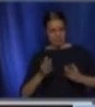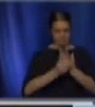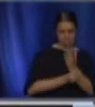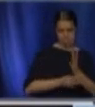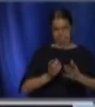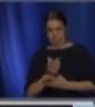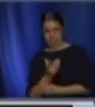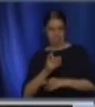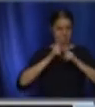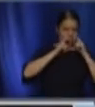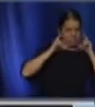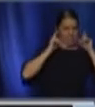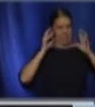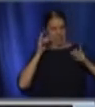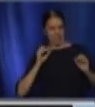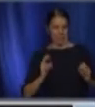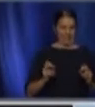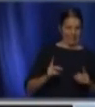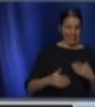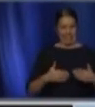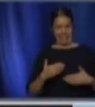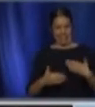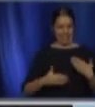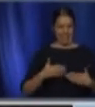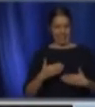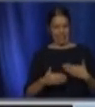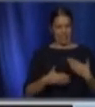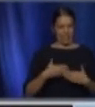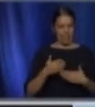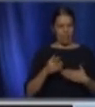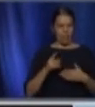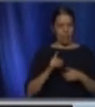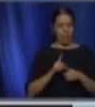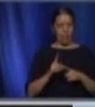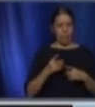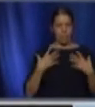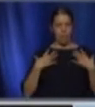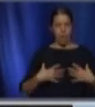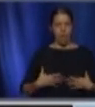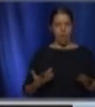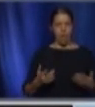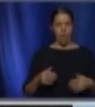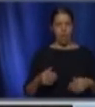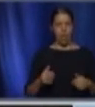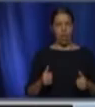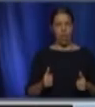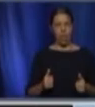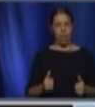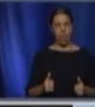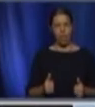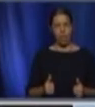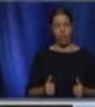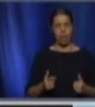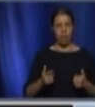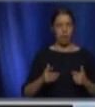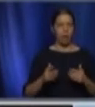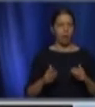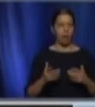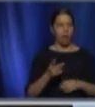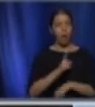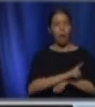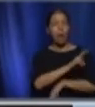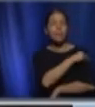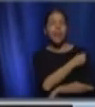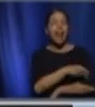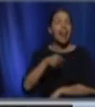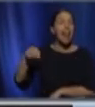travail, puis on le voit, là, c'est un peu comme dans les centres hospitaliers ou dans les CHSLD, c'est la même chose au niveau du travail, c'est lorsque les gens vont